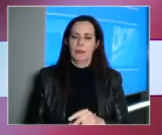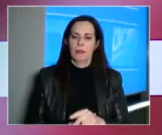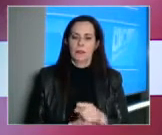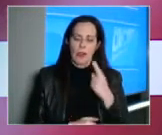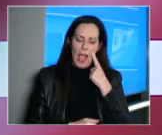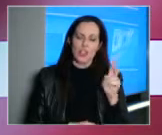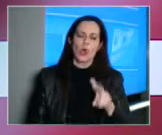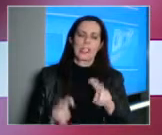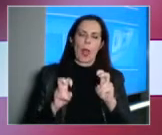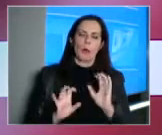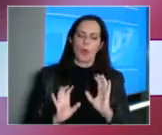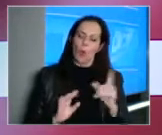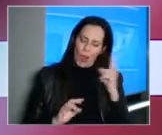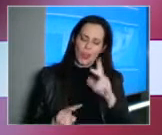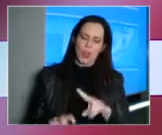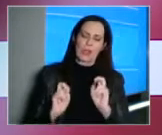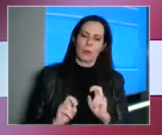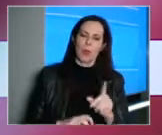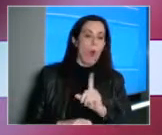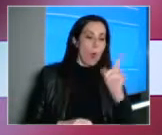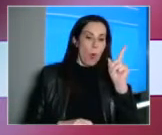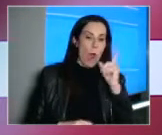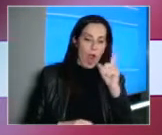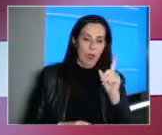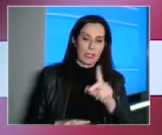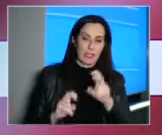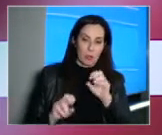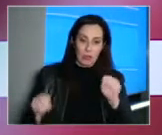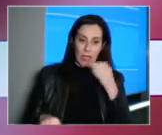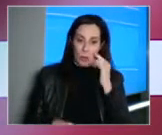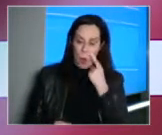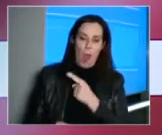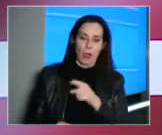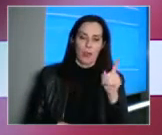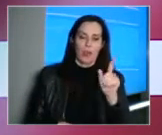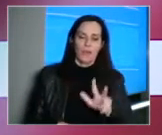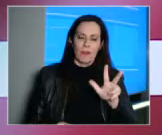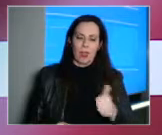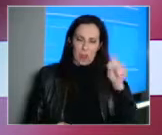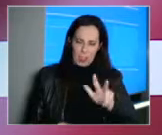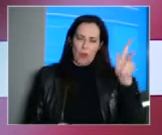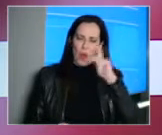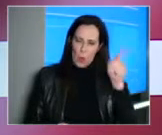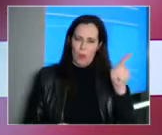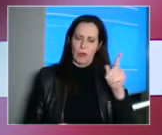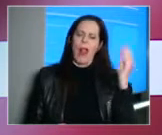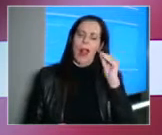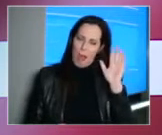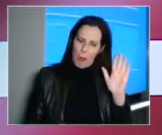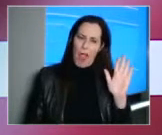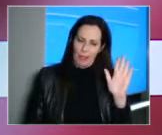זיהה הזדמנות אצל טראמפ. הוא מזהה הזדמנות מאז שטראמפ עלה לשלטון, וקים ג'ונג און